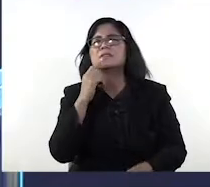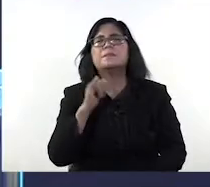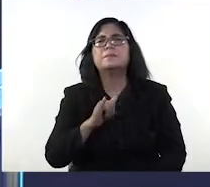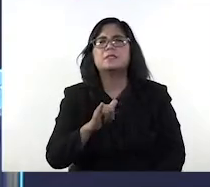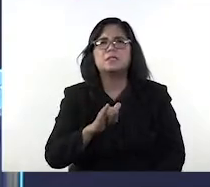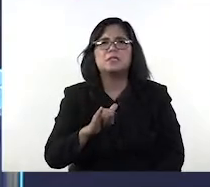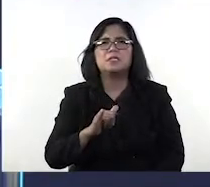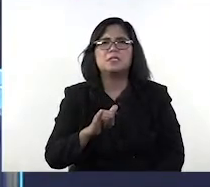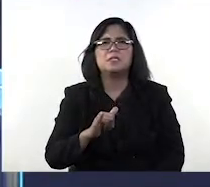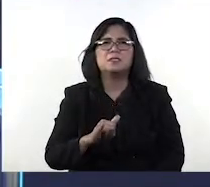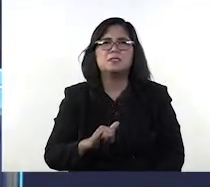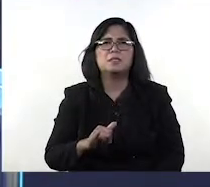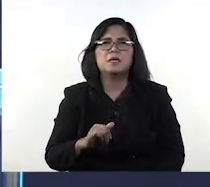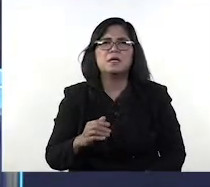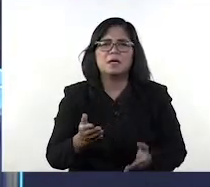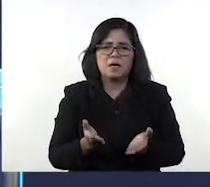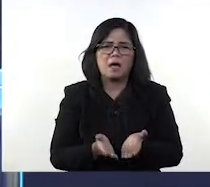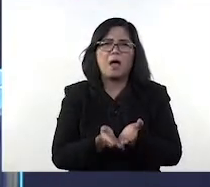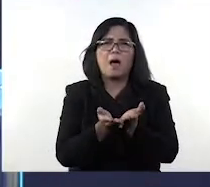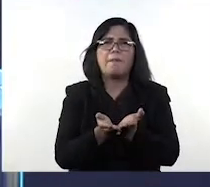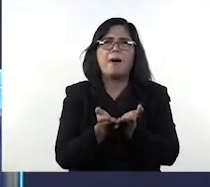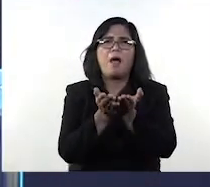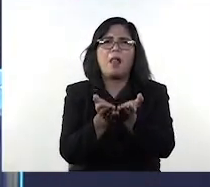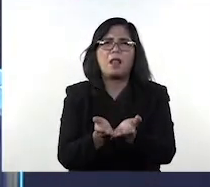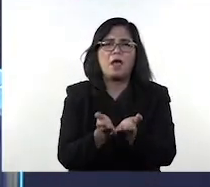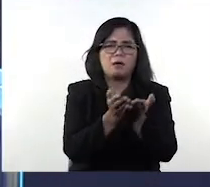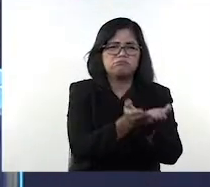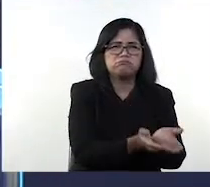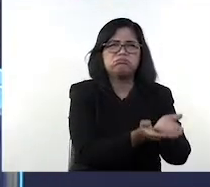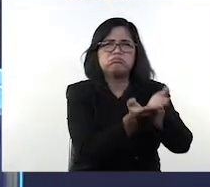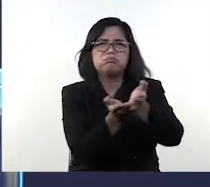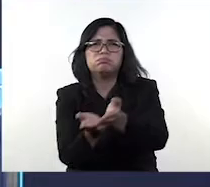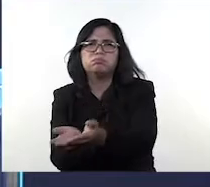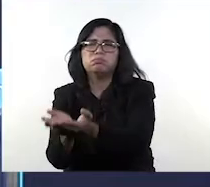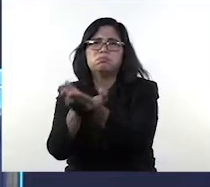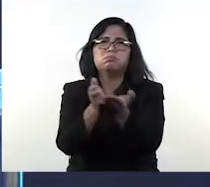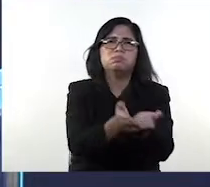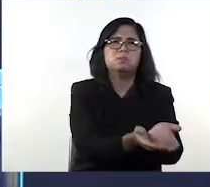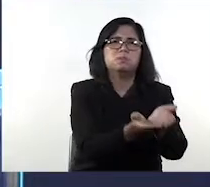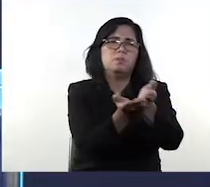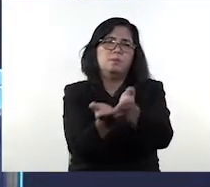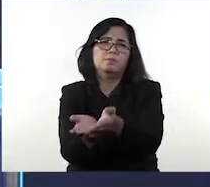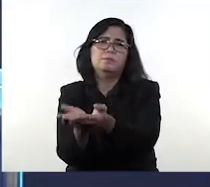bagaikan kapal yang selalu diombang-ambingkan